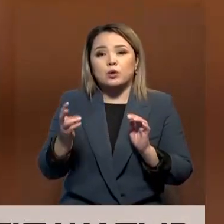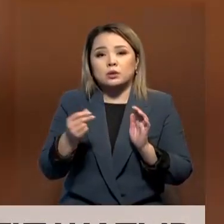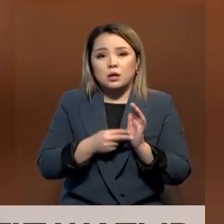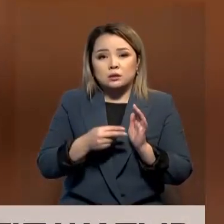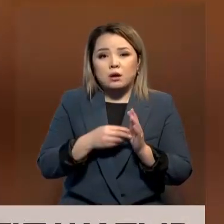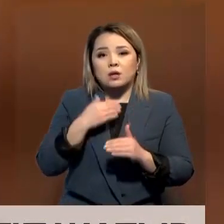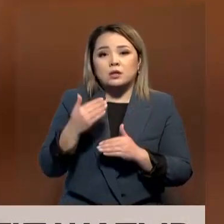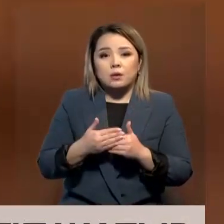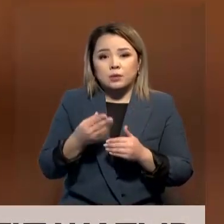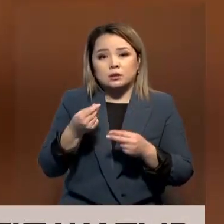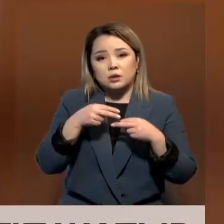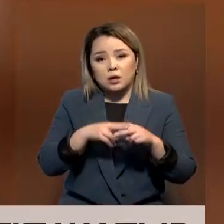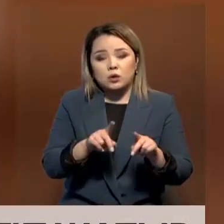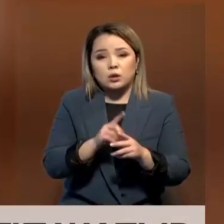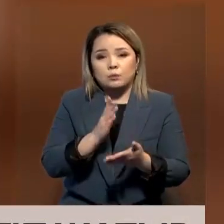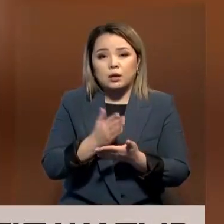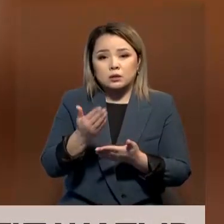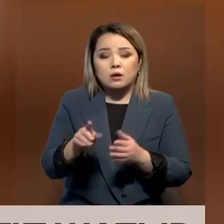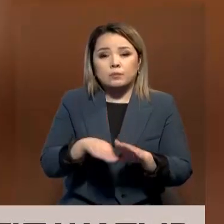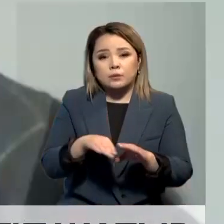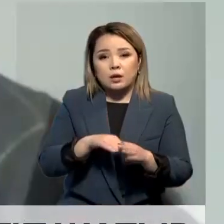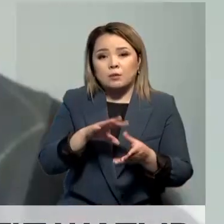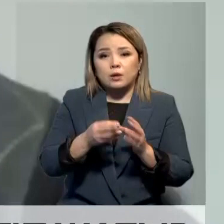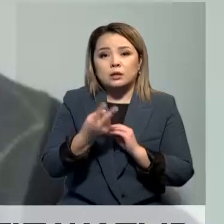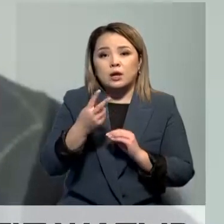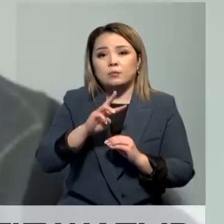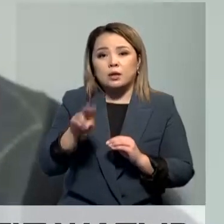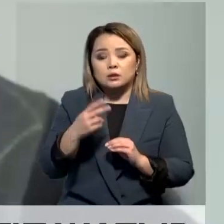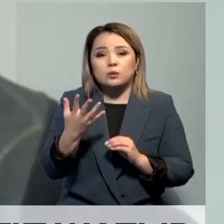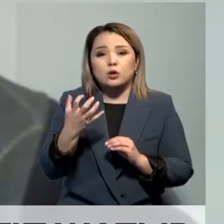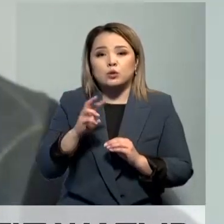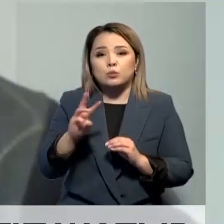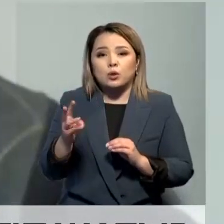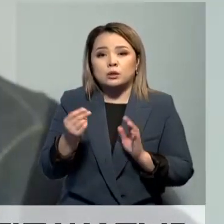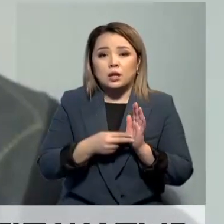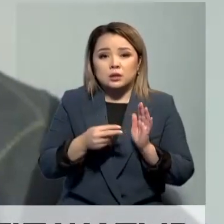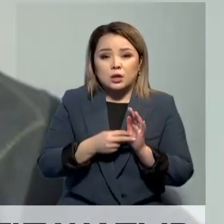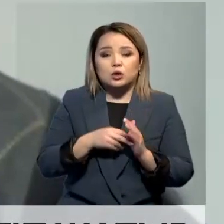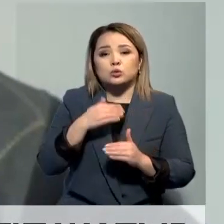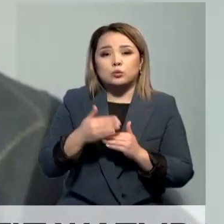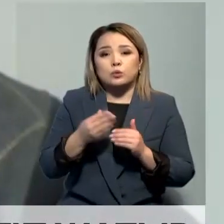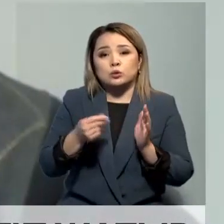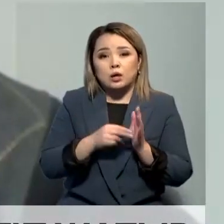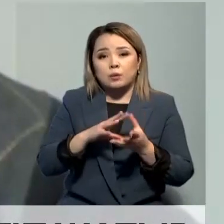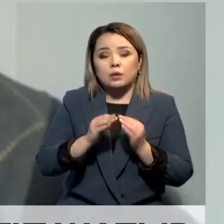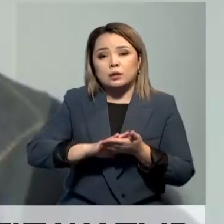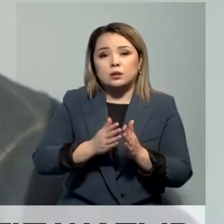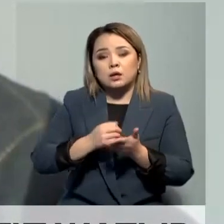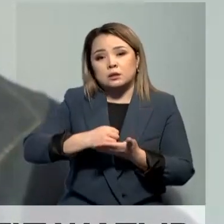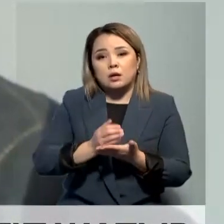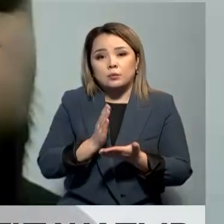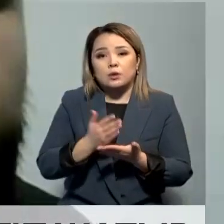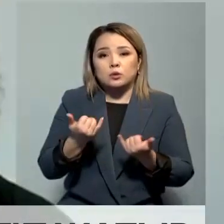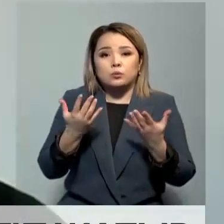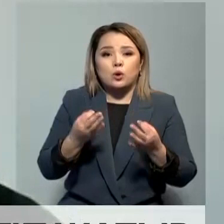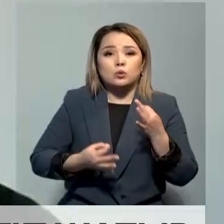теңгеден астам қаржы салғандар бар. Салымшылар барлығы 2 миллиард 500 миллион теңгеге жуық сомаға келісім шарт жасаған.